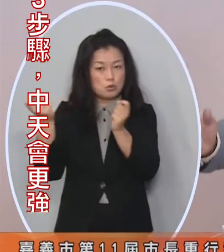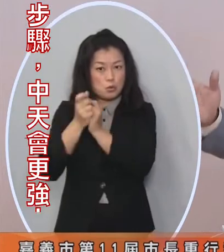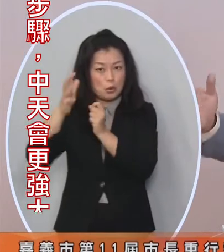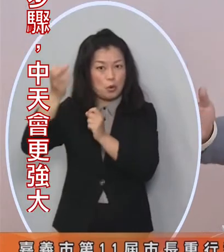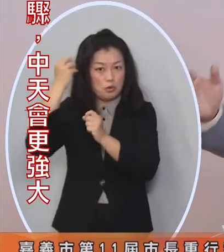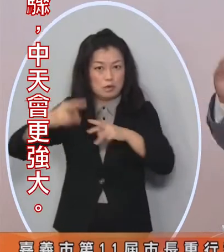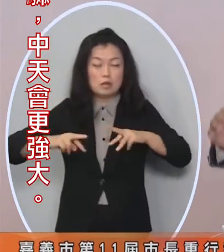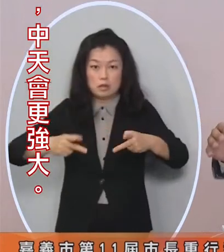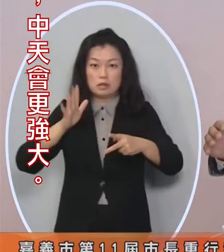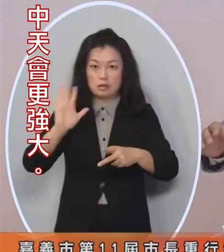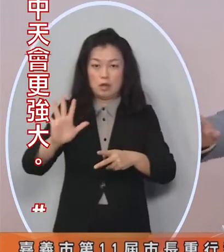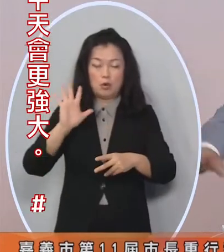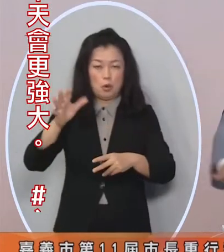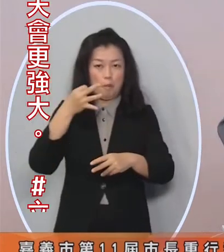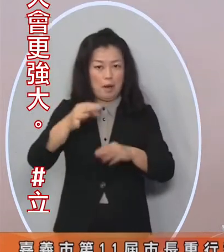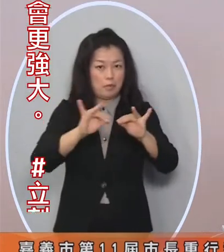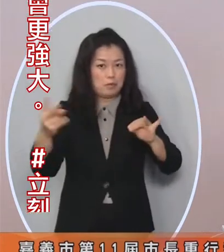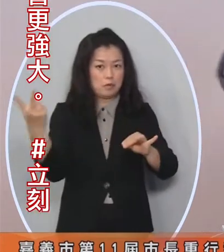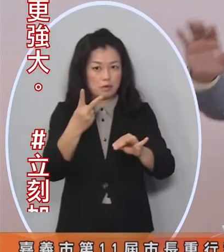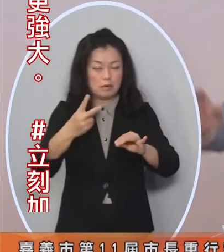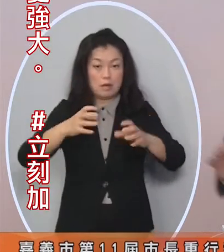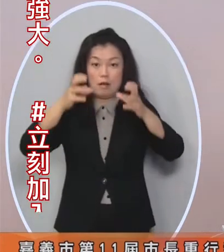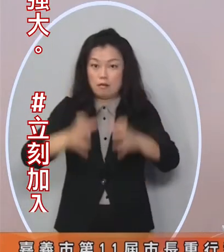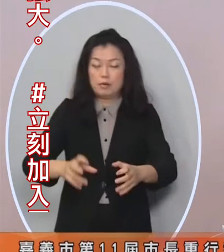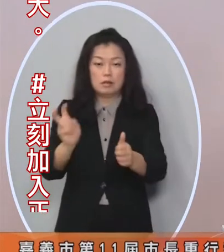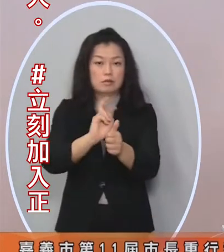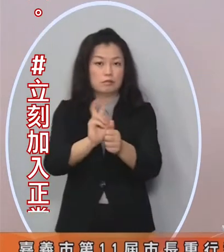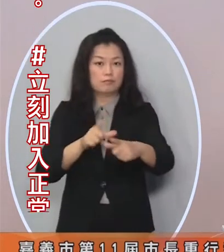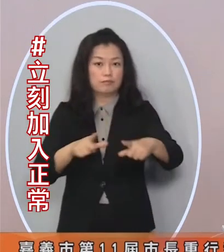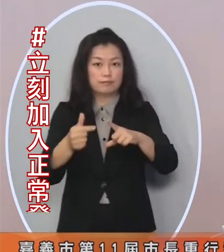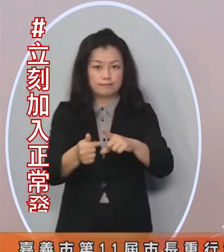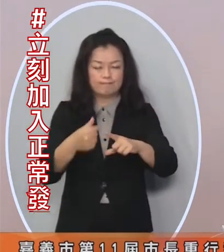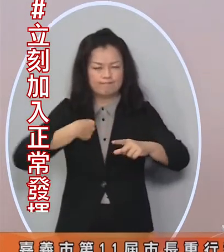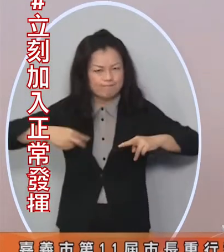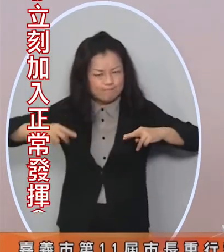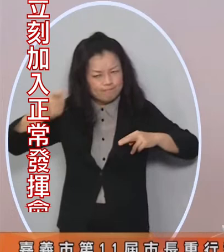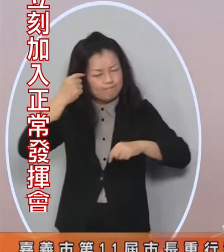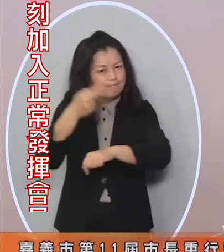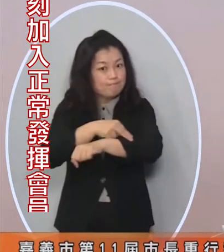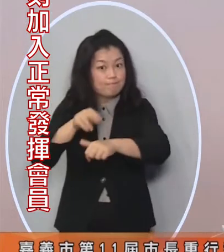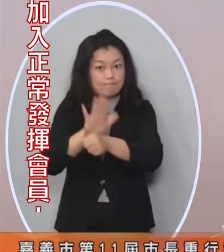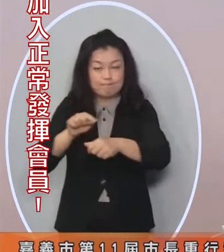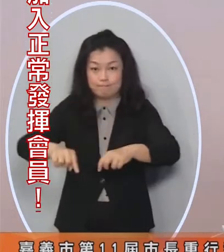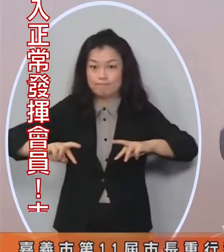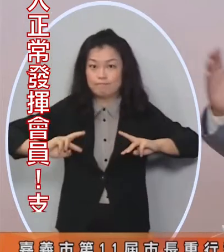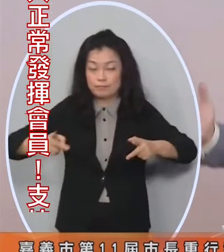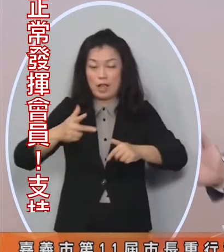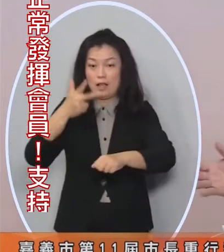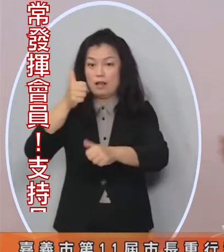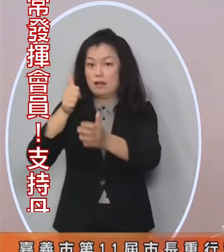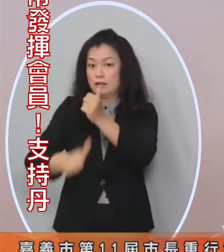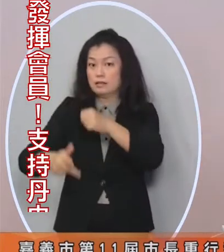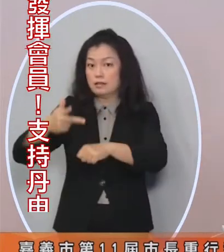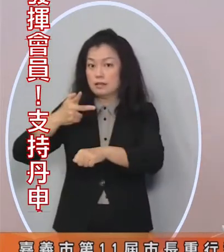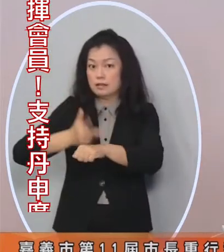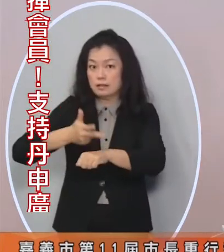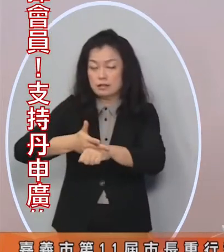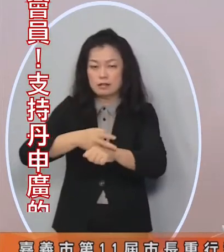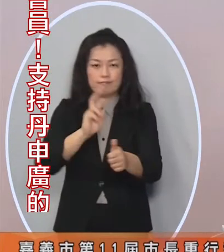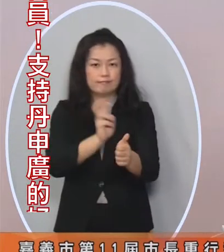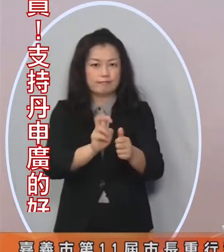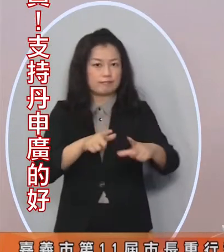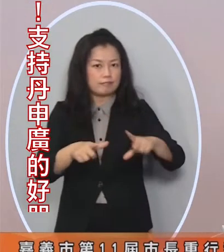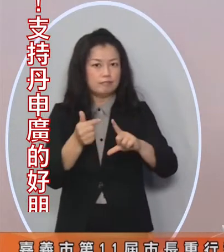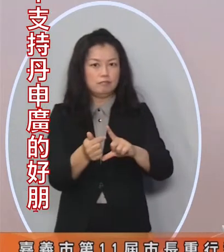然后要做照护园区。那我们整个把它发展成生技照护园区，这样的话能够带动嘉义的发